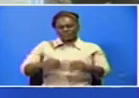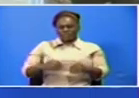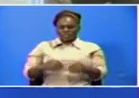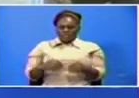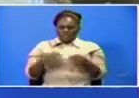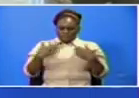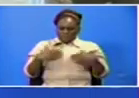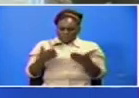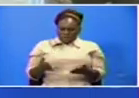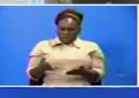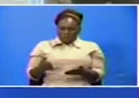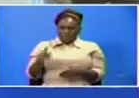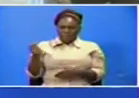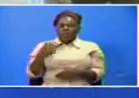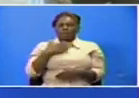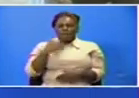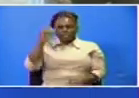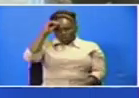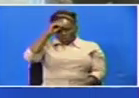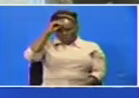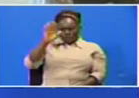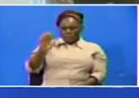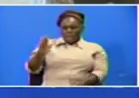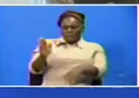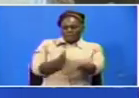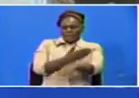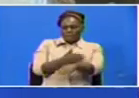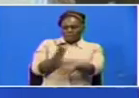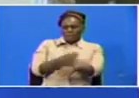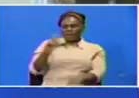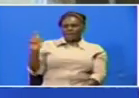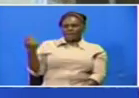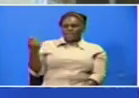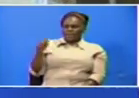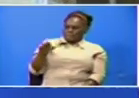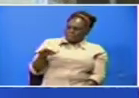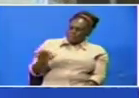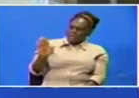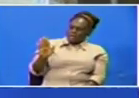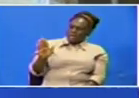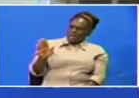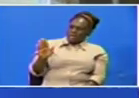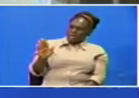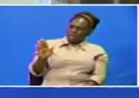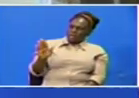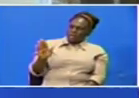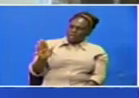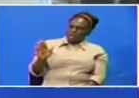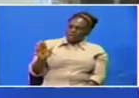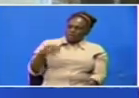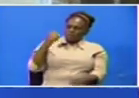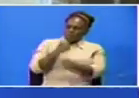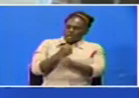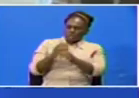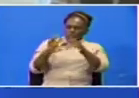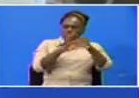humu nchini wangependa kusikia mtazamo wako kuhusiana na muziki wa Kenya. Wewe kwanza, tukielewa ni kuwa umeweza kufanya ushirikiano